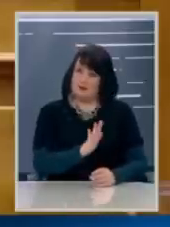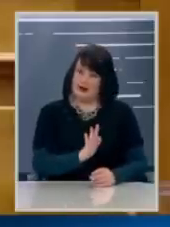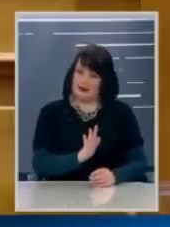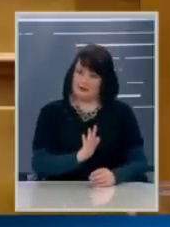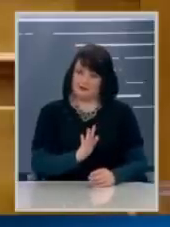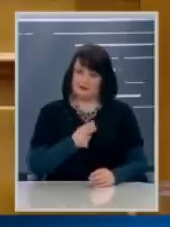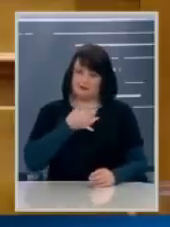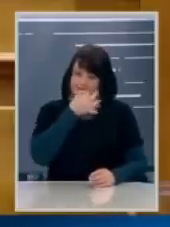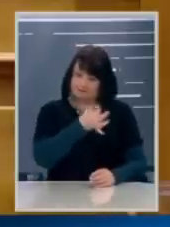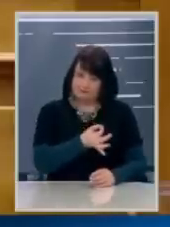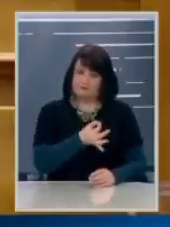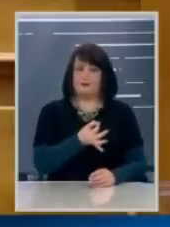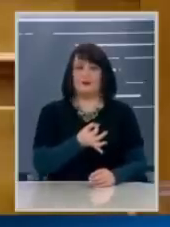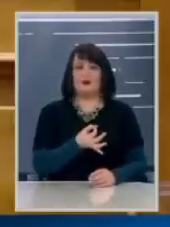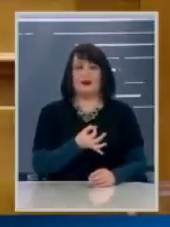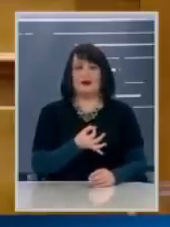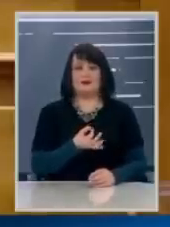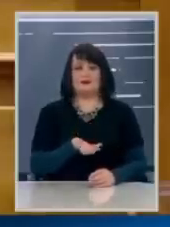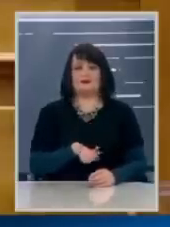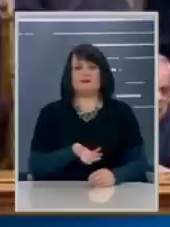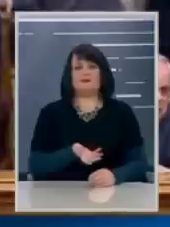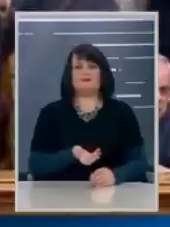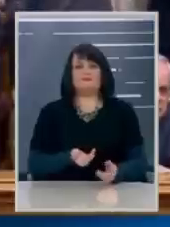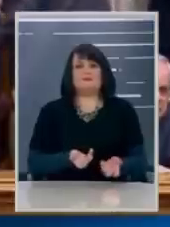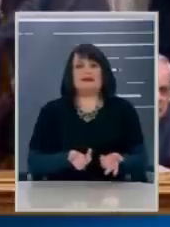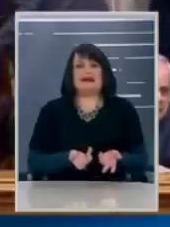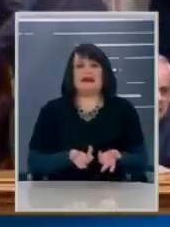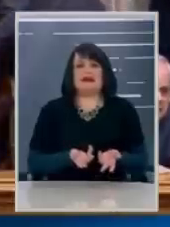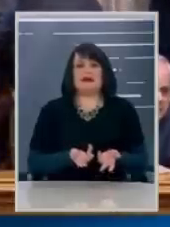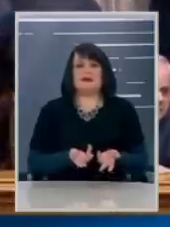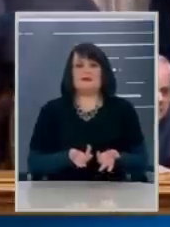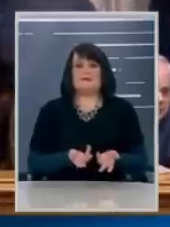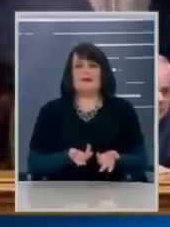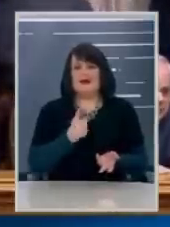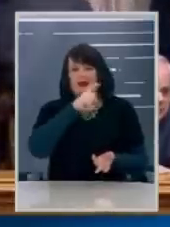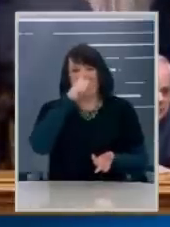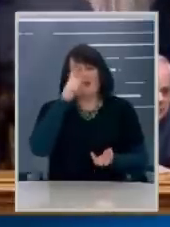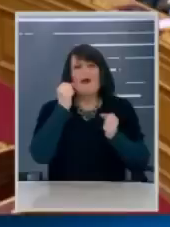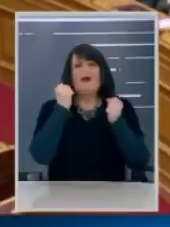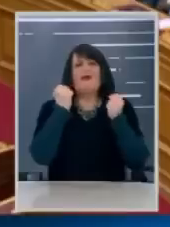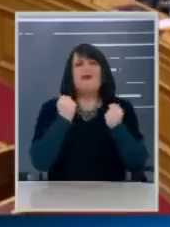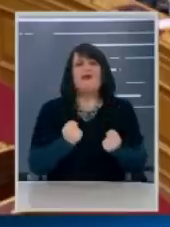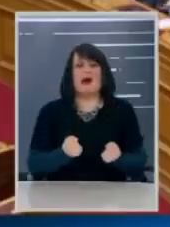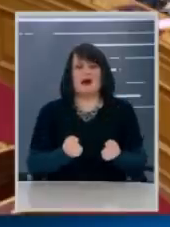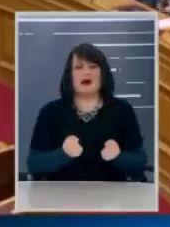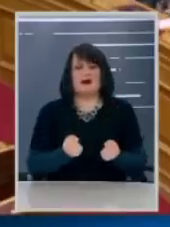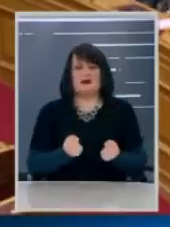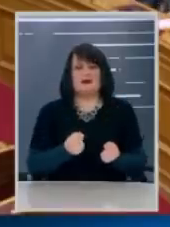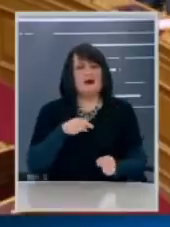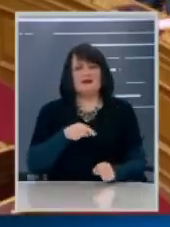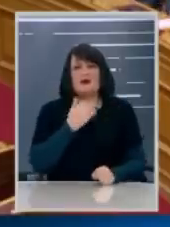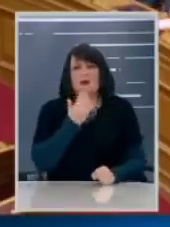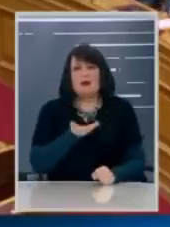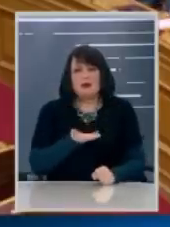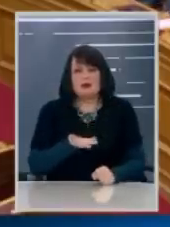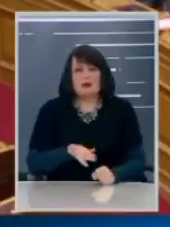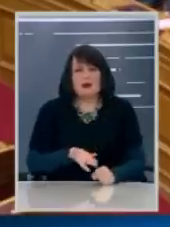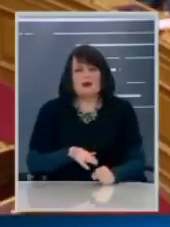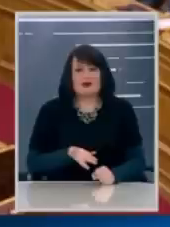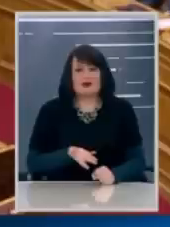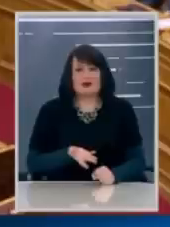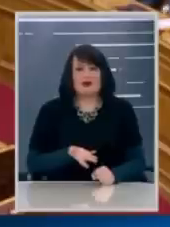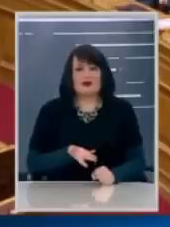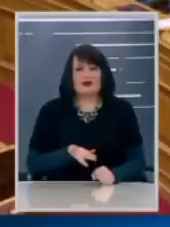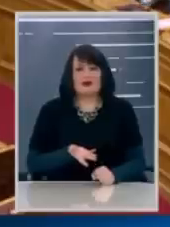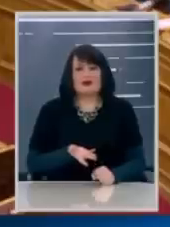του κύριου Κατρούγκαλου, ότι είναι δυσβάστακτο το φορτίο αυτό για